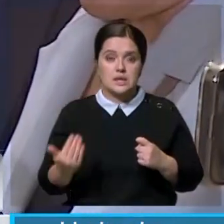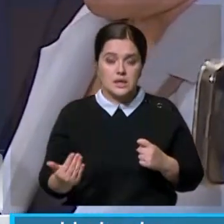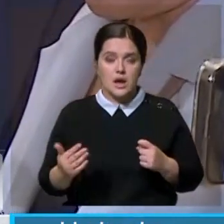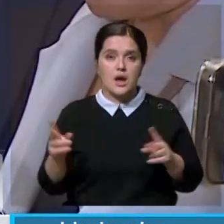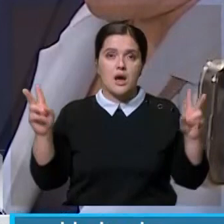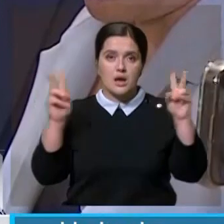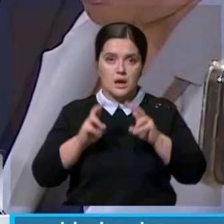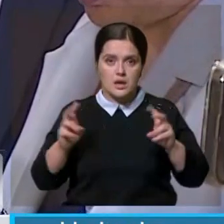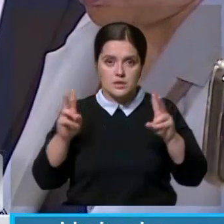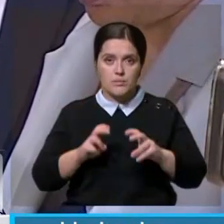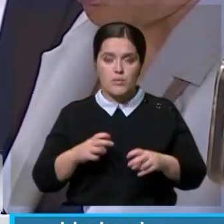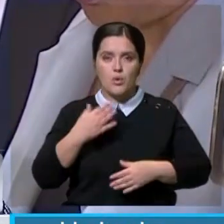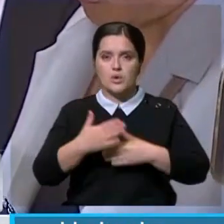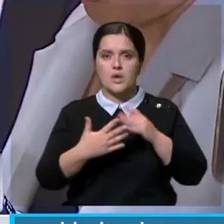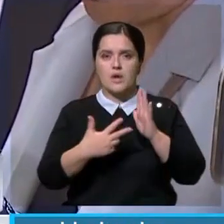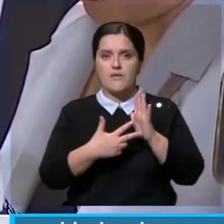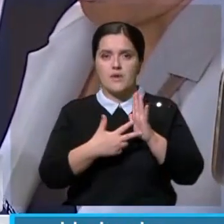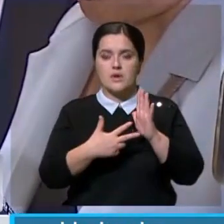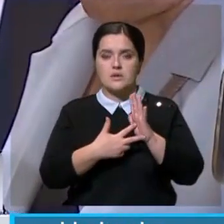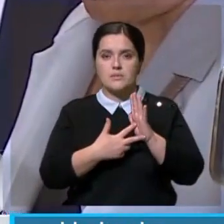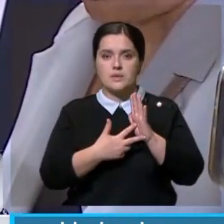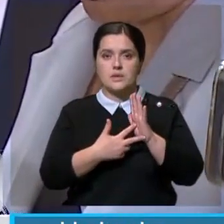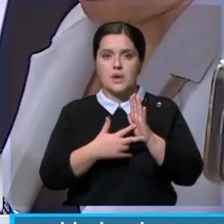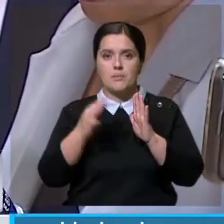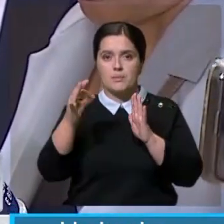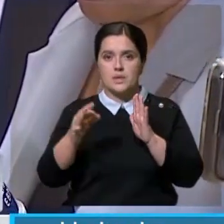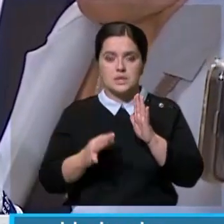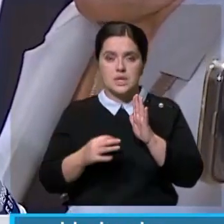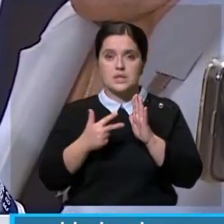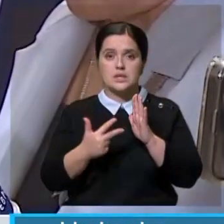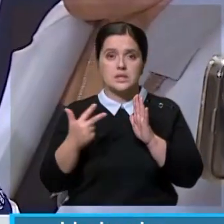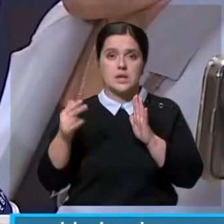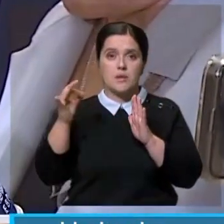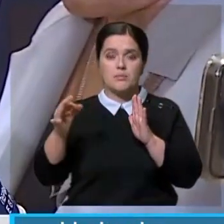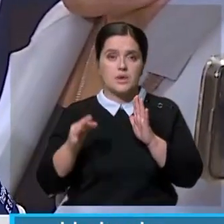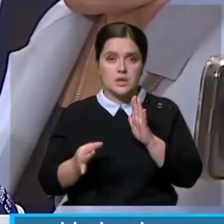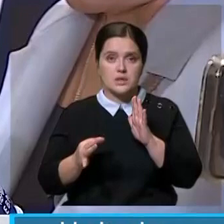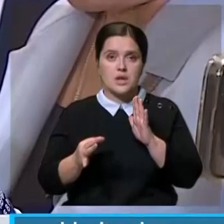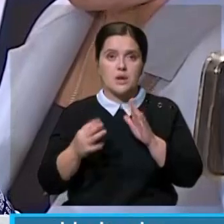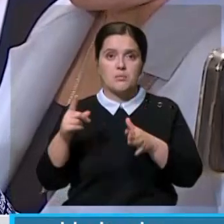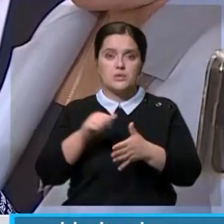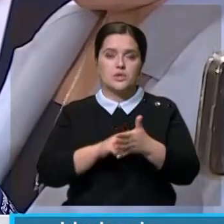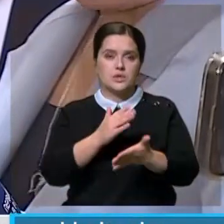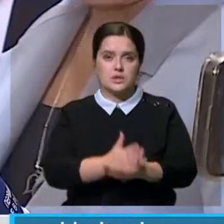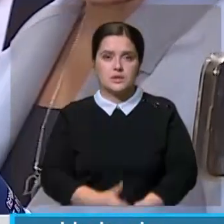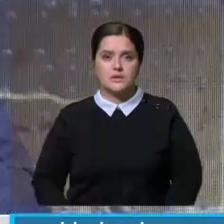рассмотрены около 80%, и 33% они оказались обоснованными.